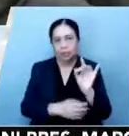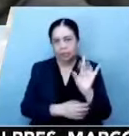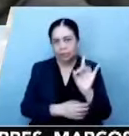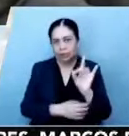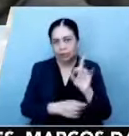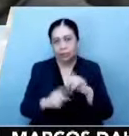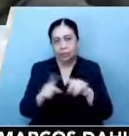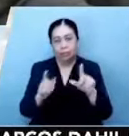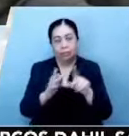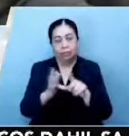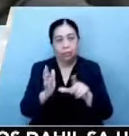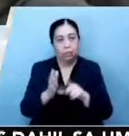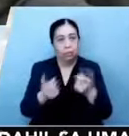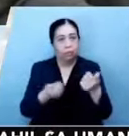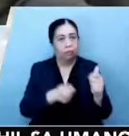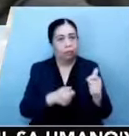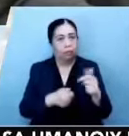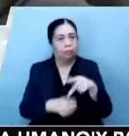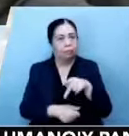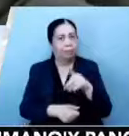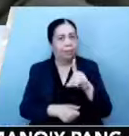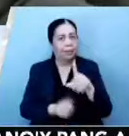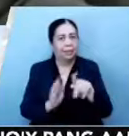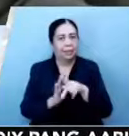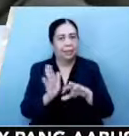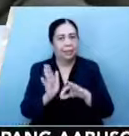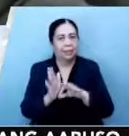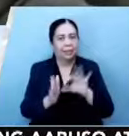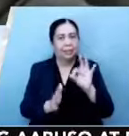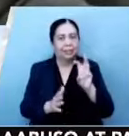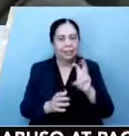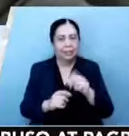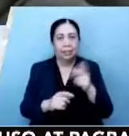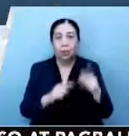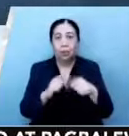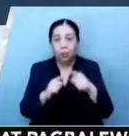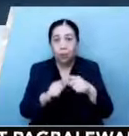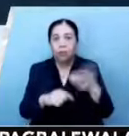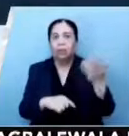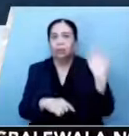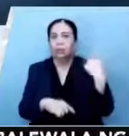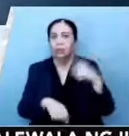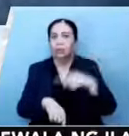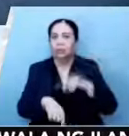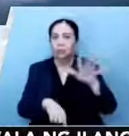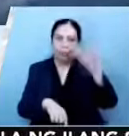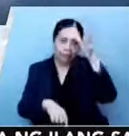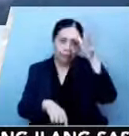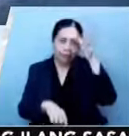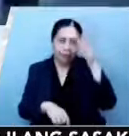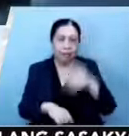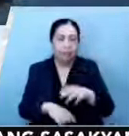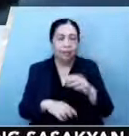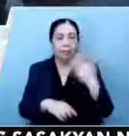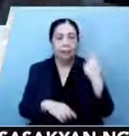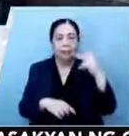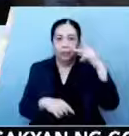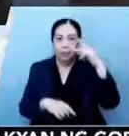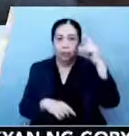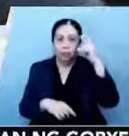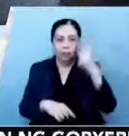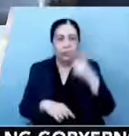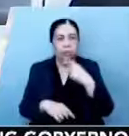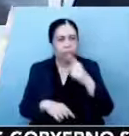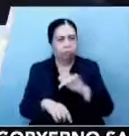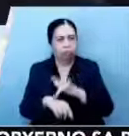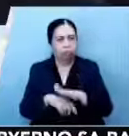basihan niyan, ang PD-96, na isa batas noong panahon pa ng kanyang ama. Si Pangulong Noynoy Aquino, maaga pa lang sa kanyang termino, ay